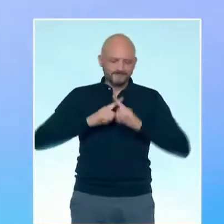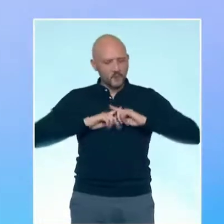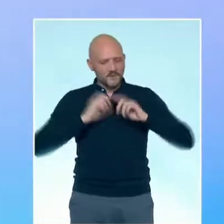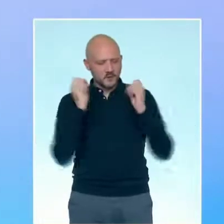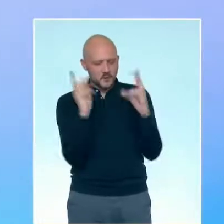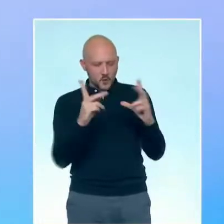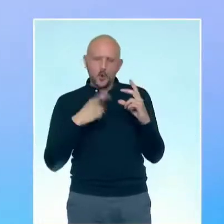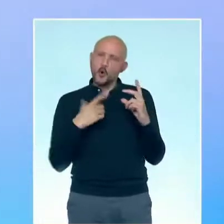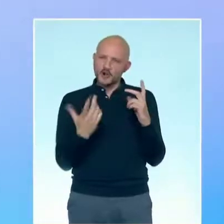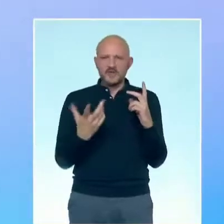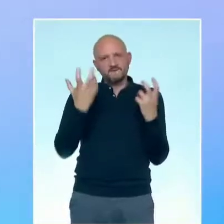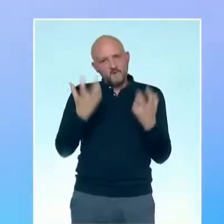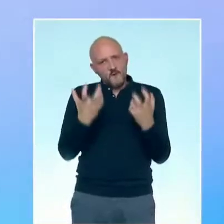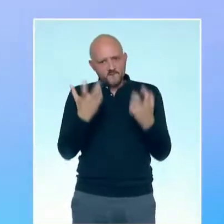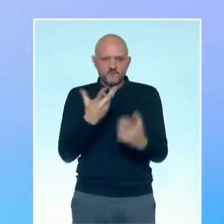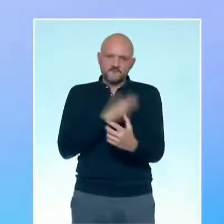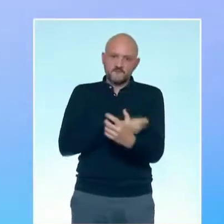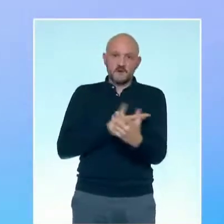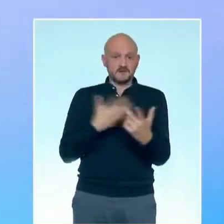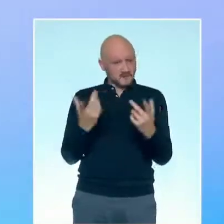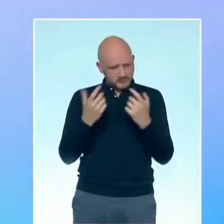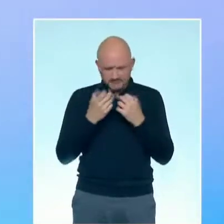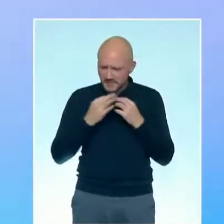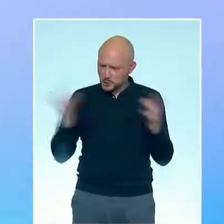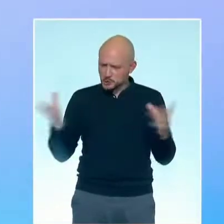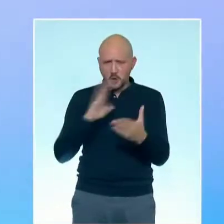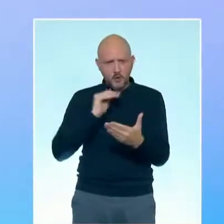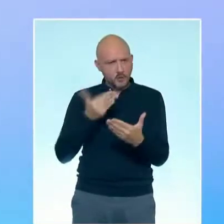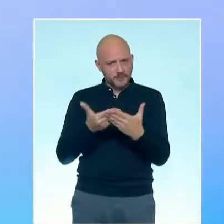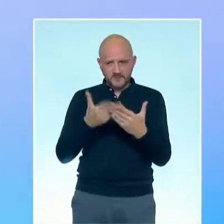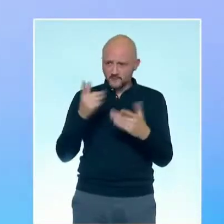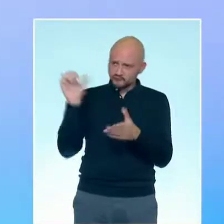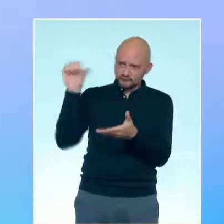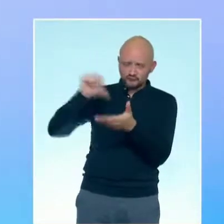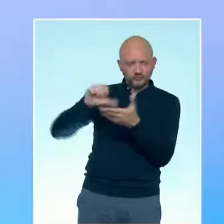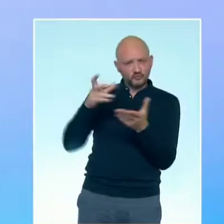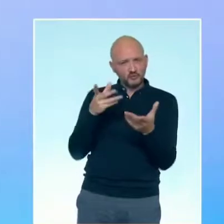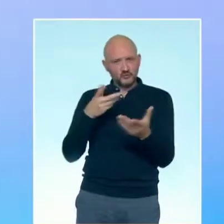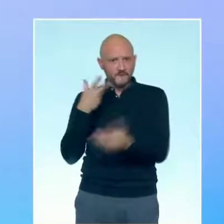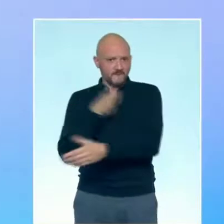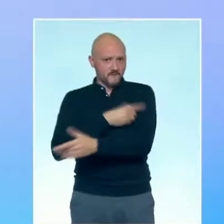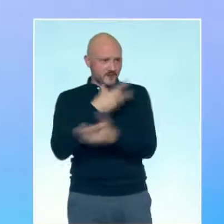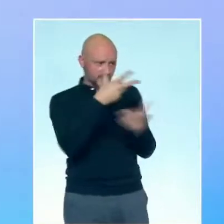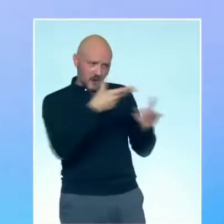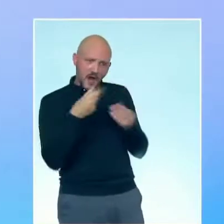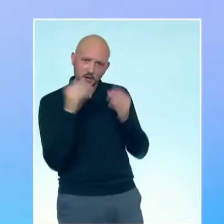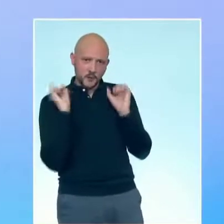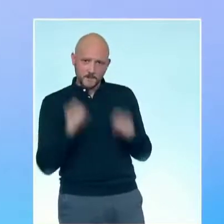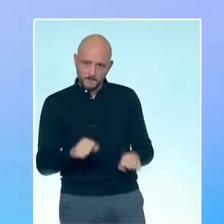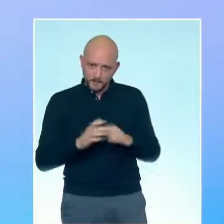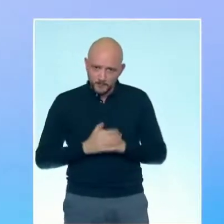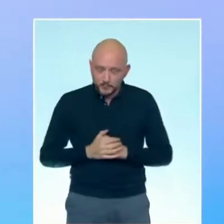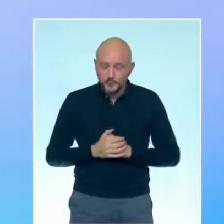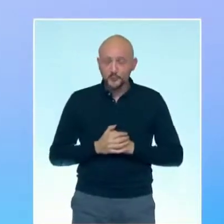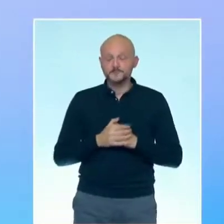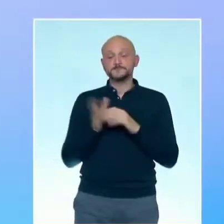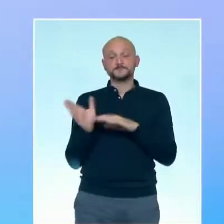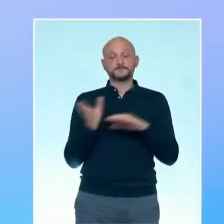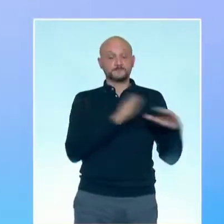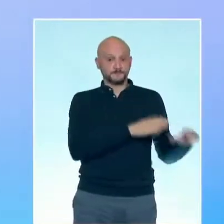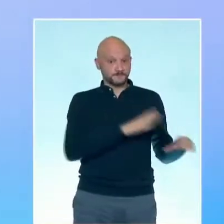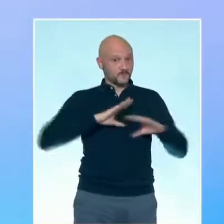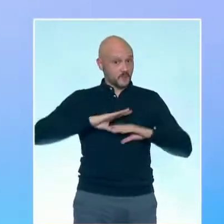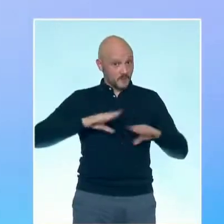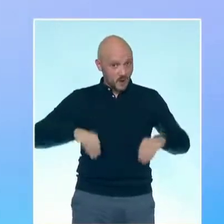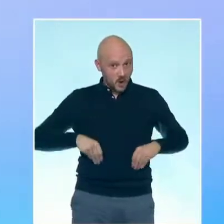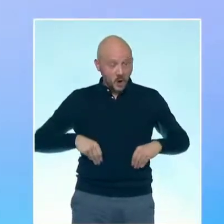n'importe quel centre de vaccination. Je vais me protéger, je vais protéger les autres. Qui s'occupera protéger que ceux qui sont vaccinés, puisqu'ils n'auront pas de forme grave, c'est ça ? Covid. Enfin, parce que tu ne protèges pas, vu que tu transmets.